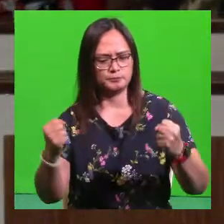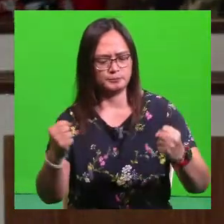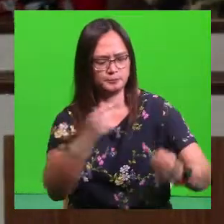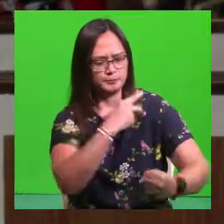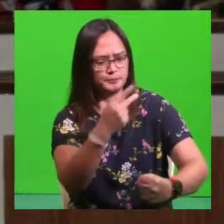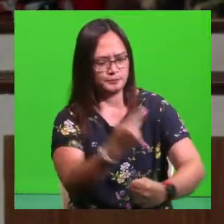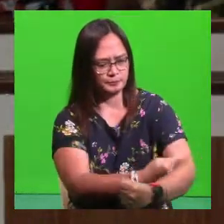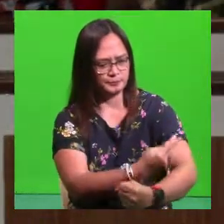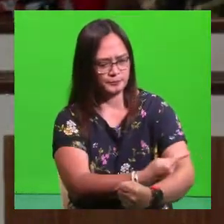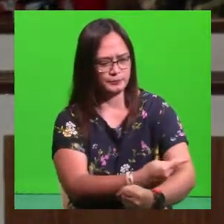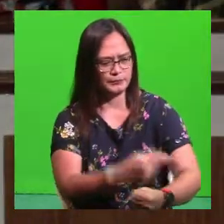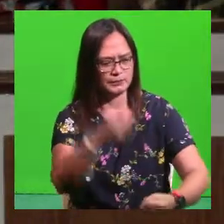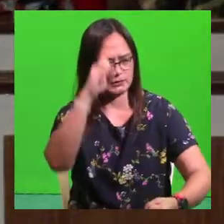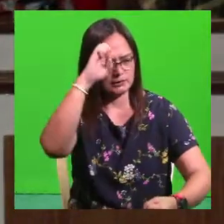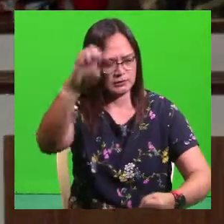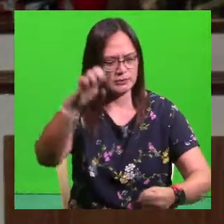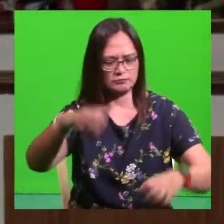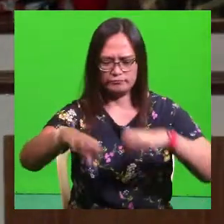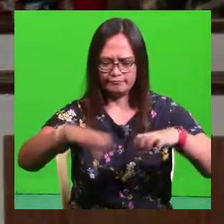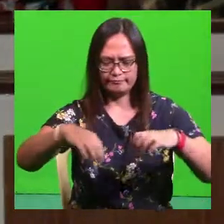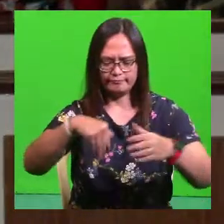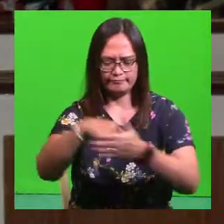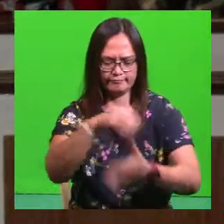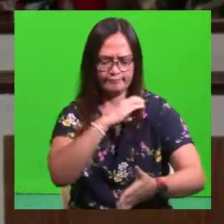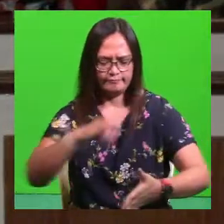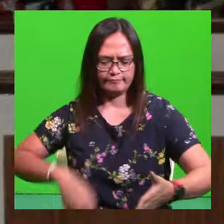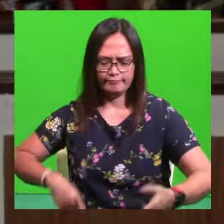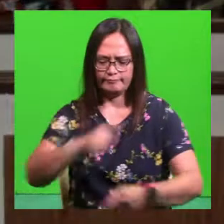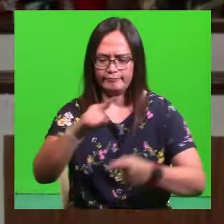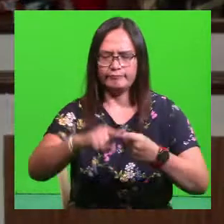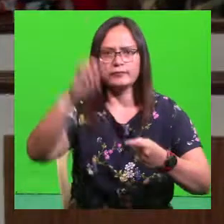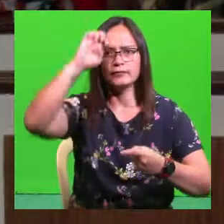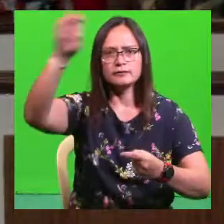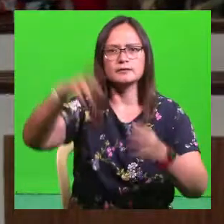Christ when He raised Him from the dead.